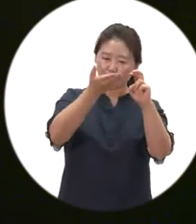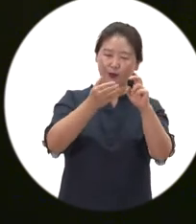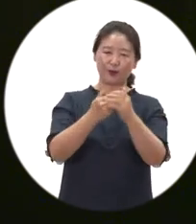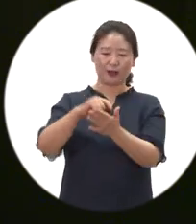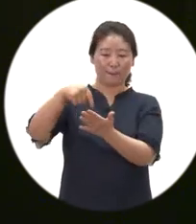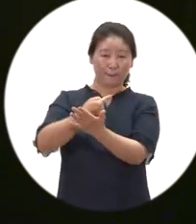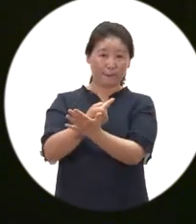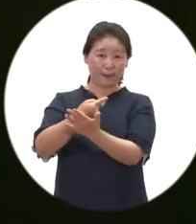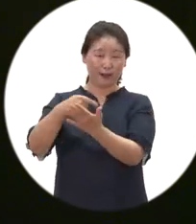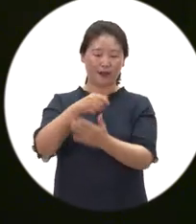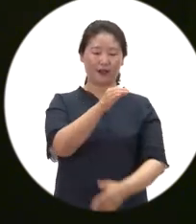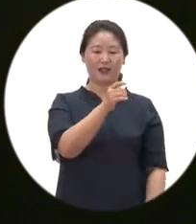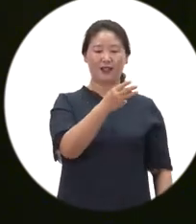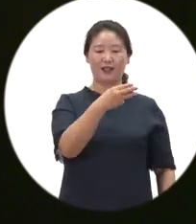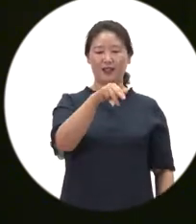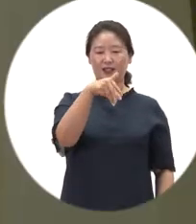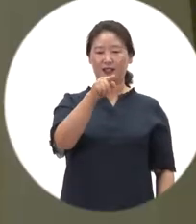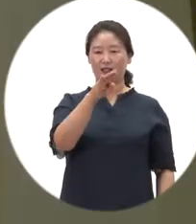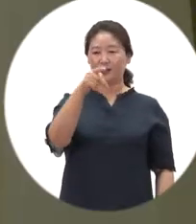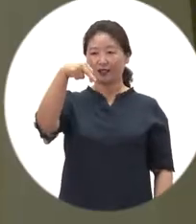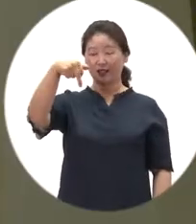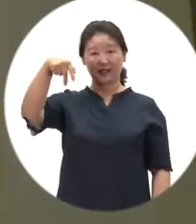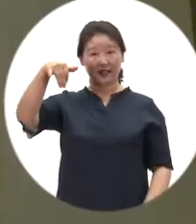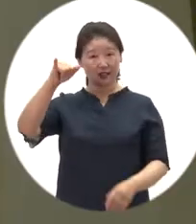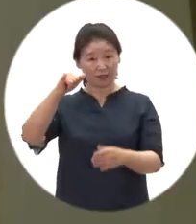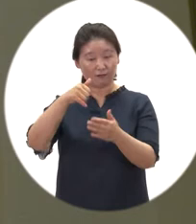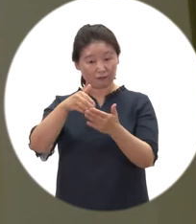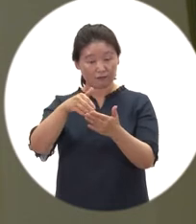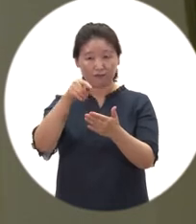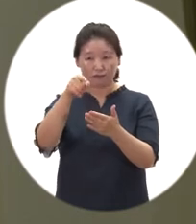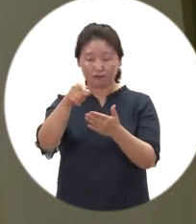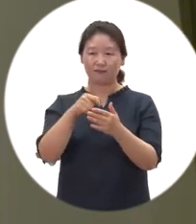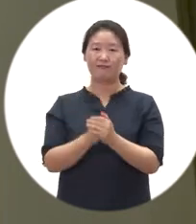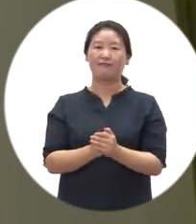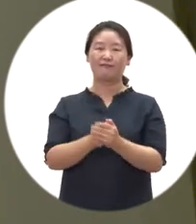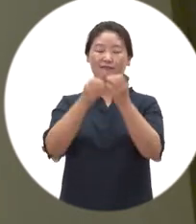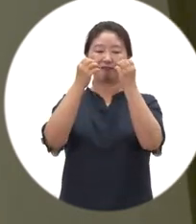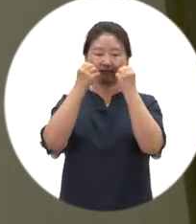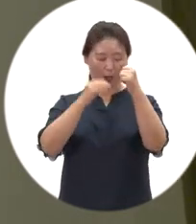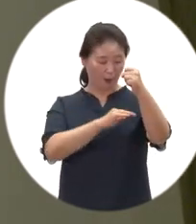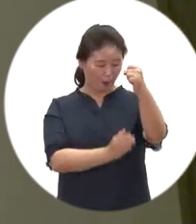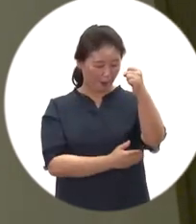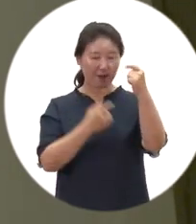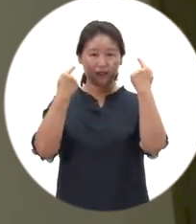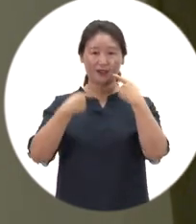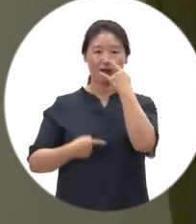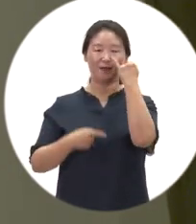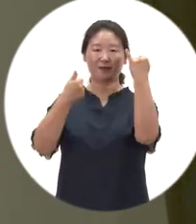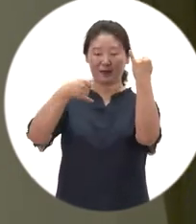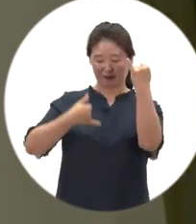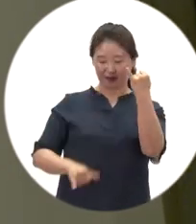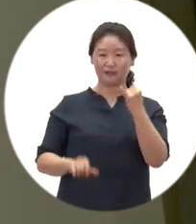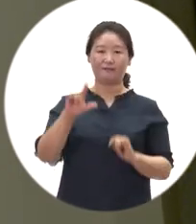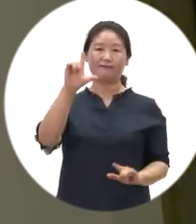판화로 엘리자베스 키스의 작품입니다. 그림을 보시면은 설빔을 입고 나들이를 하는